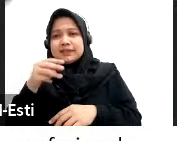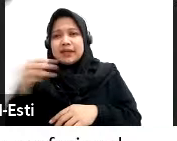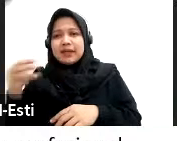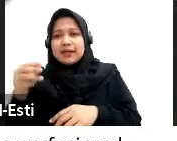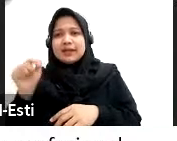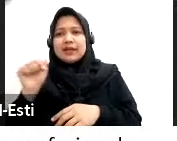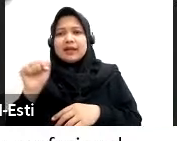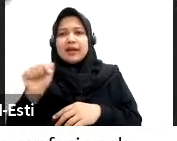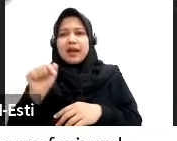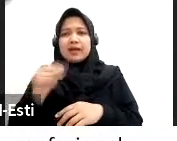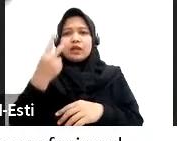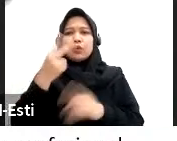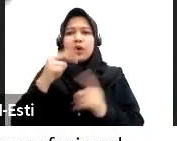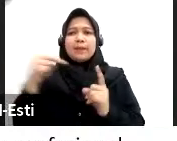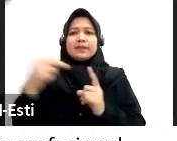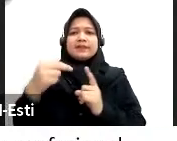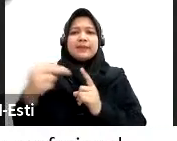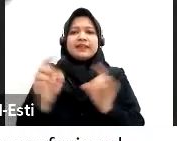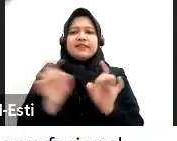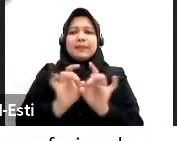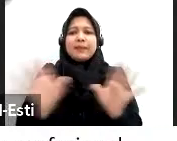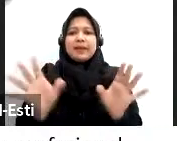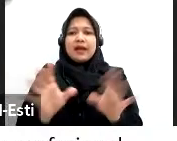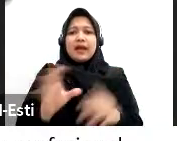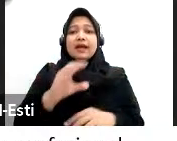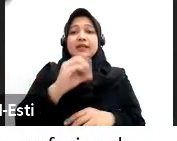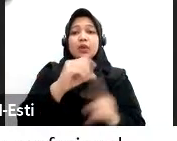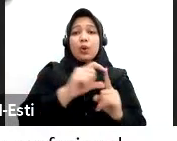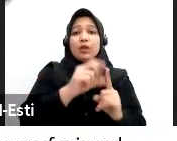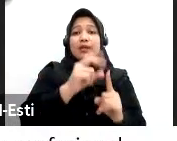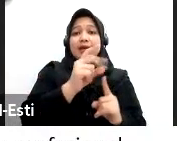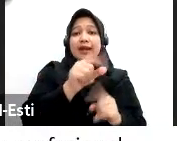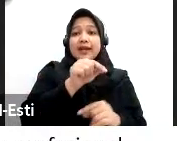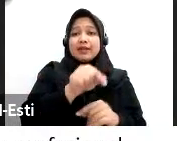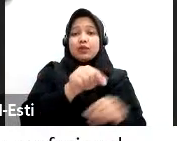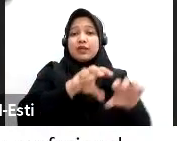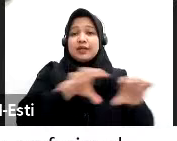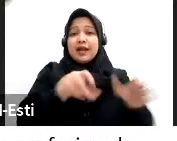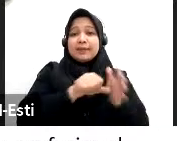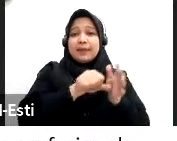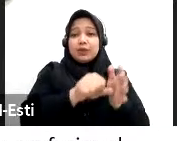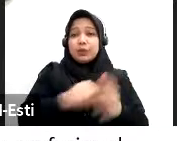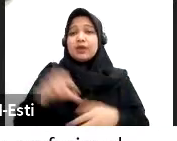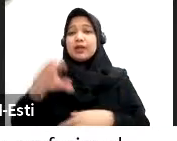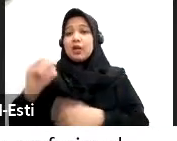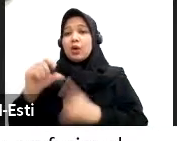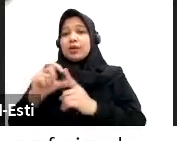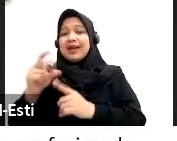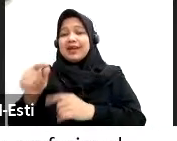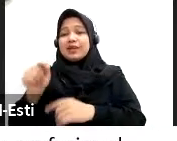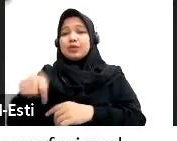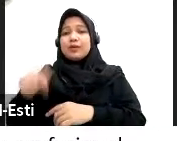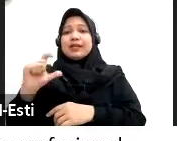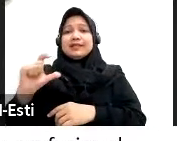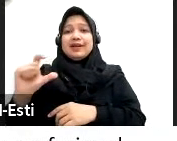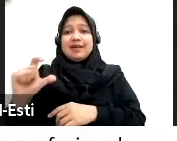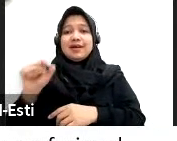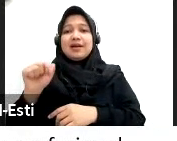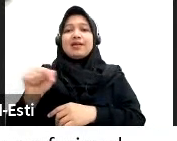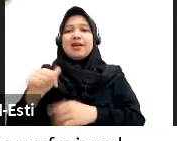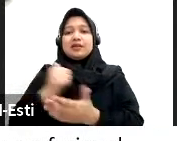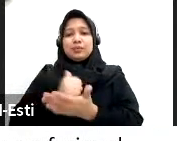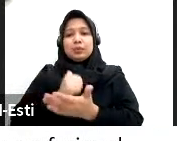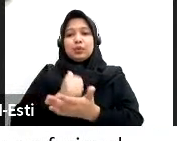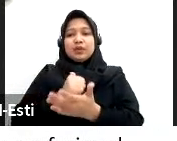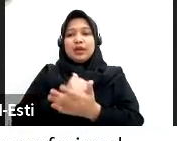dua perspektif yang berbeda tentara on dear sebagai plat modifan sebagai alat bantu dan audio sebagai mekanisme sebetulnya bisa di